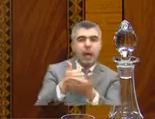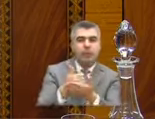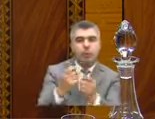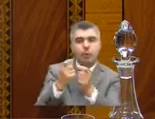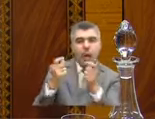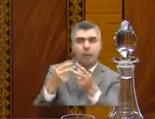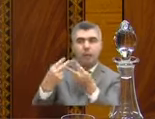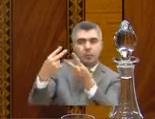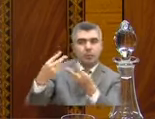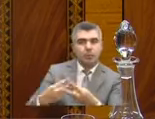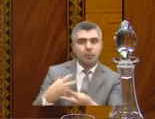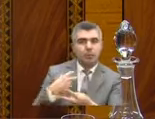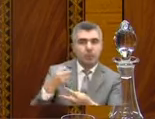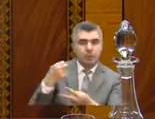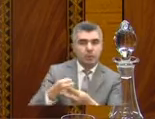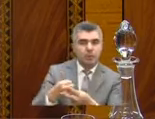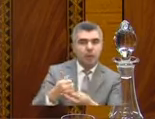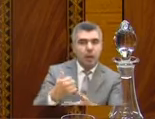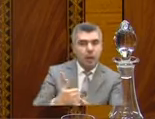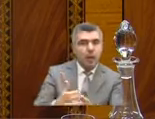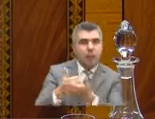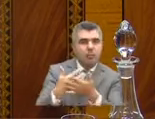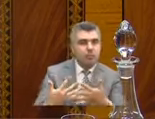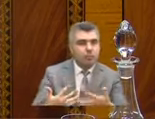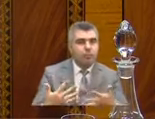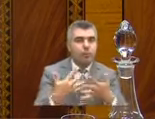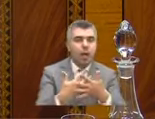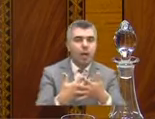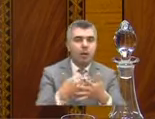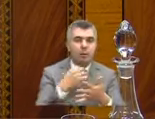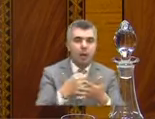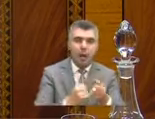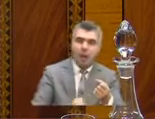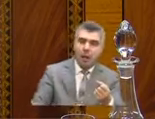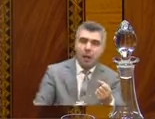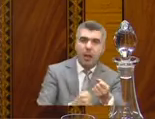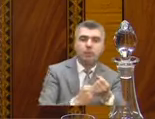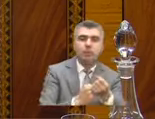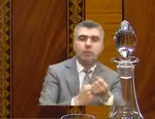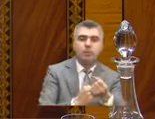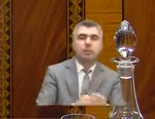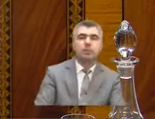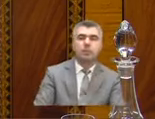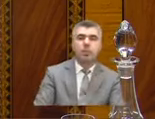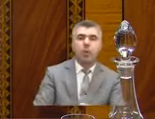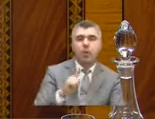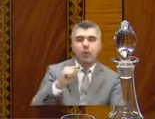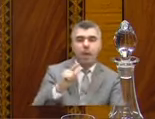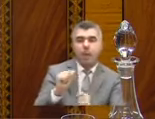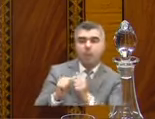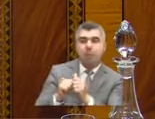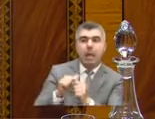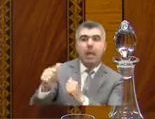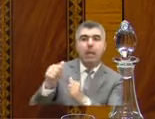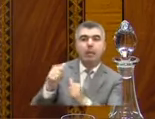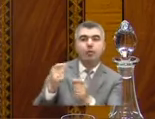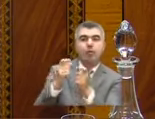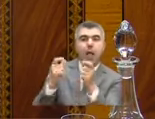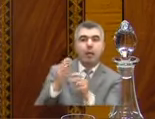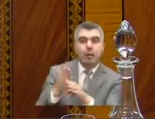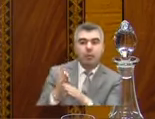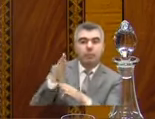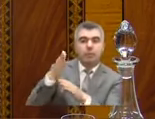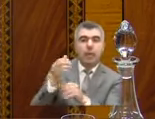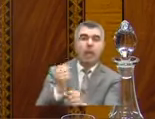لا سيما تقديم التعويضات المشتركة لدعم الاستثمار والتعويض المجالي الإضافي الذي يروم